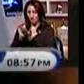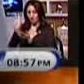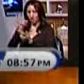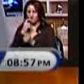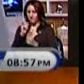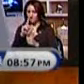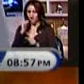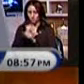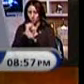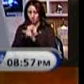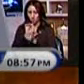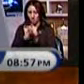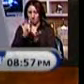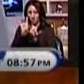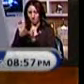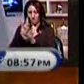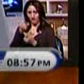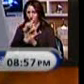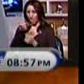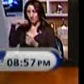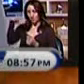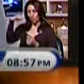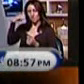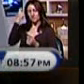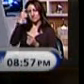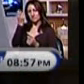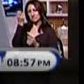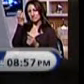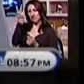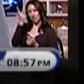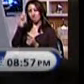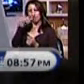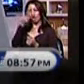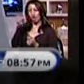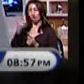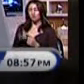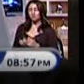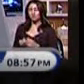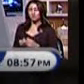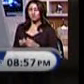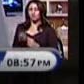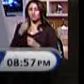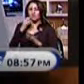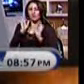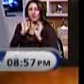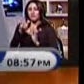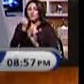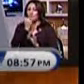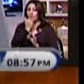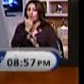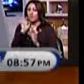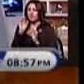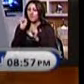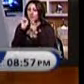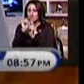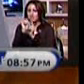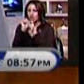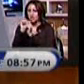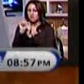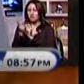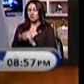أنه رئيس الجمهورية في تقديري فقد شرعيته بالإعلان الدستوري، وفقد شرعيته مرة أخرى بسقوط 100 شهيد